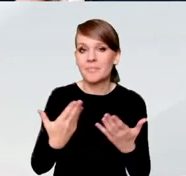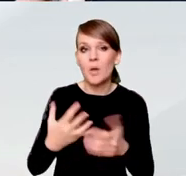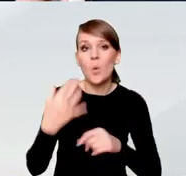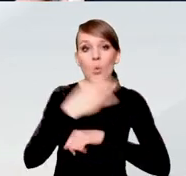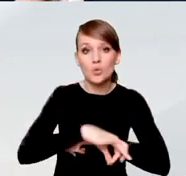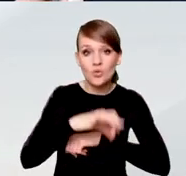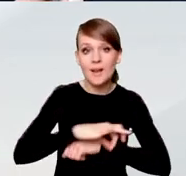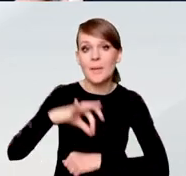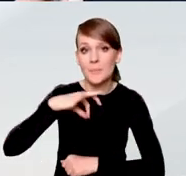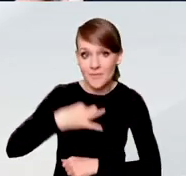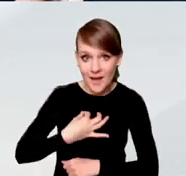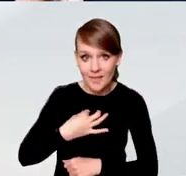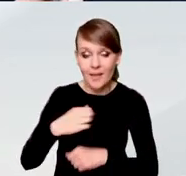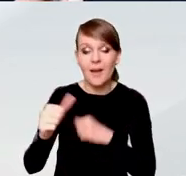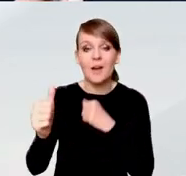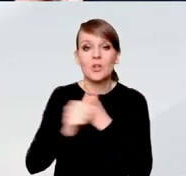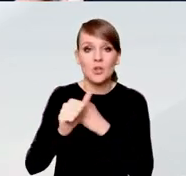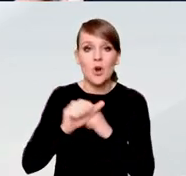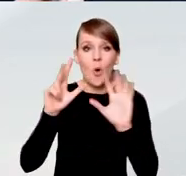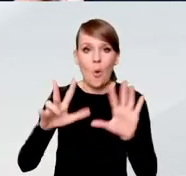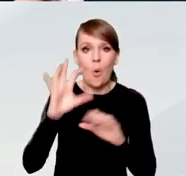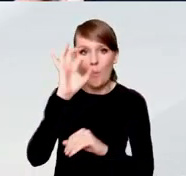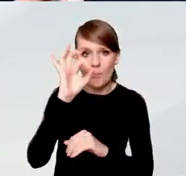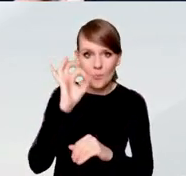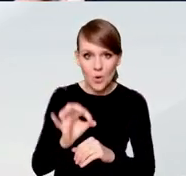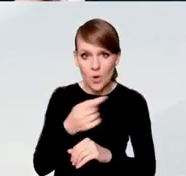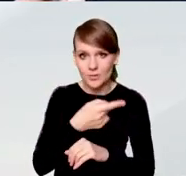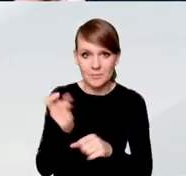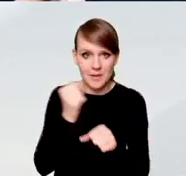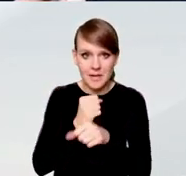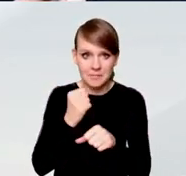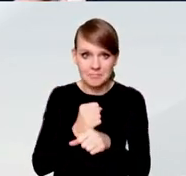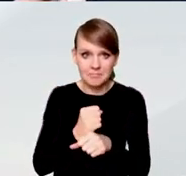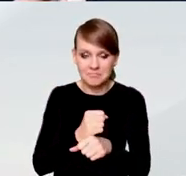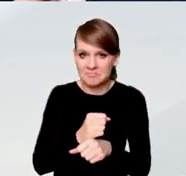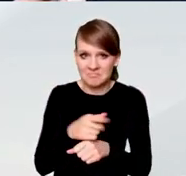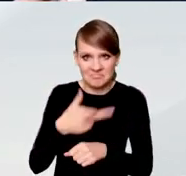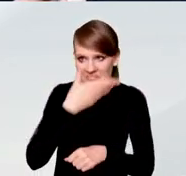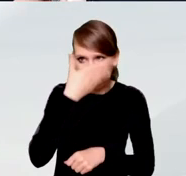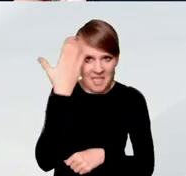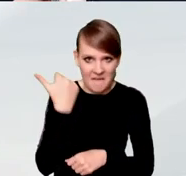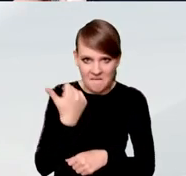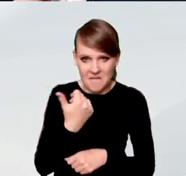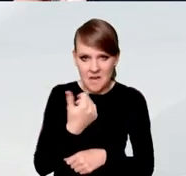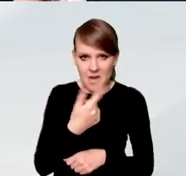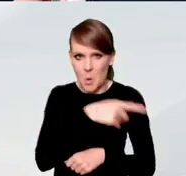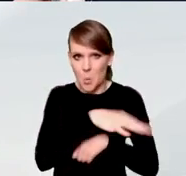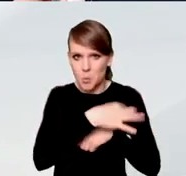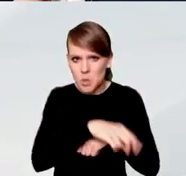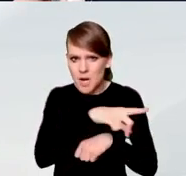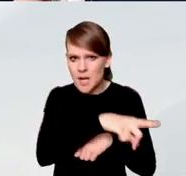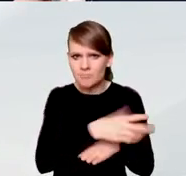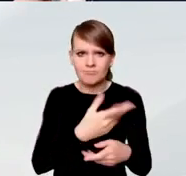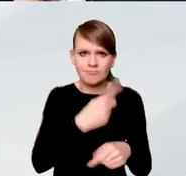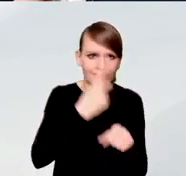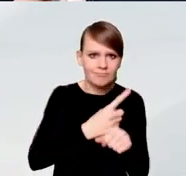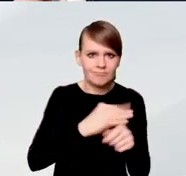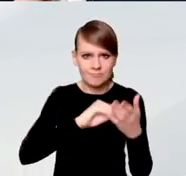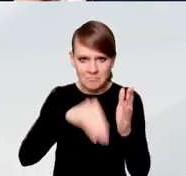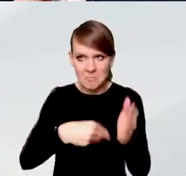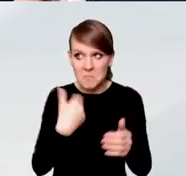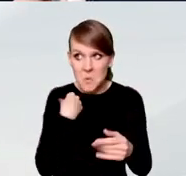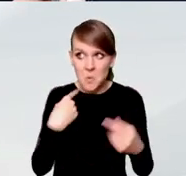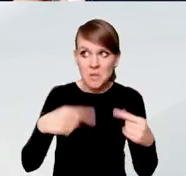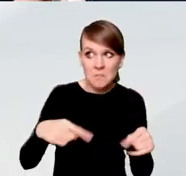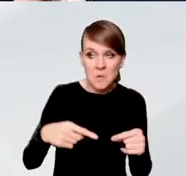niepubliczne, 68% pracowników nie miało takiej wiedzy, czy taka deklaracja jest podpisana. W przypadku